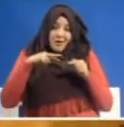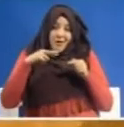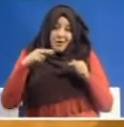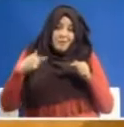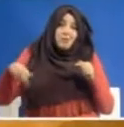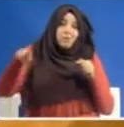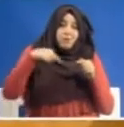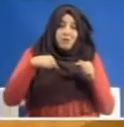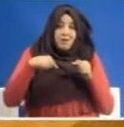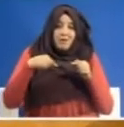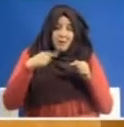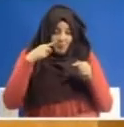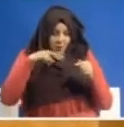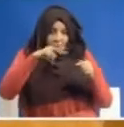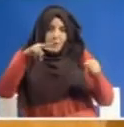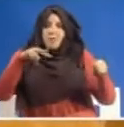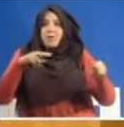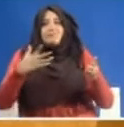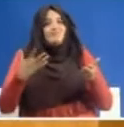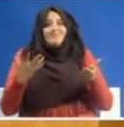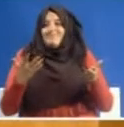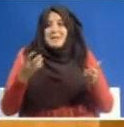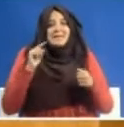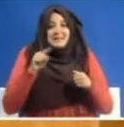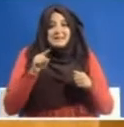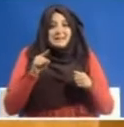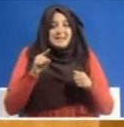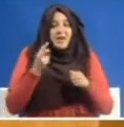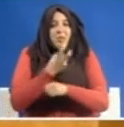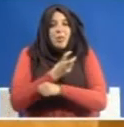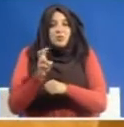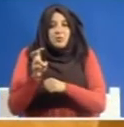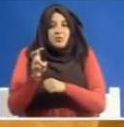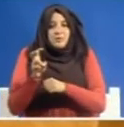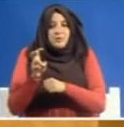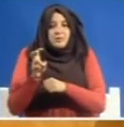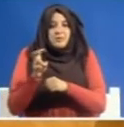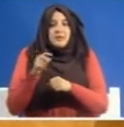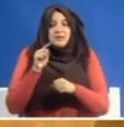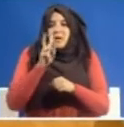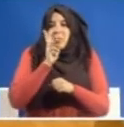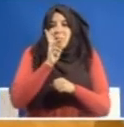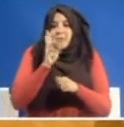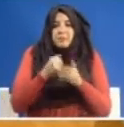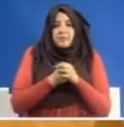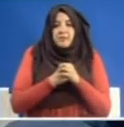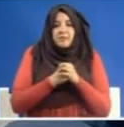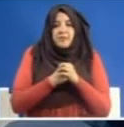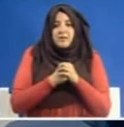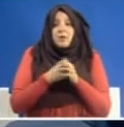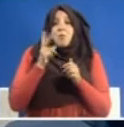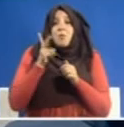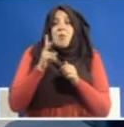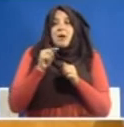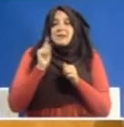وبناتنا وجيراننا وهكذا ومن المجتمع، فهناك يعني هنا المشكلة، لأن يصبح منظومة